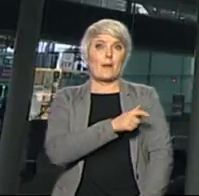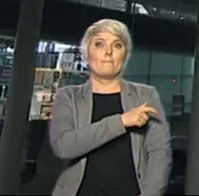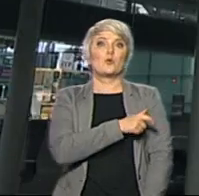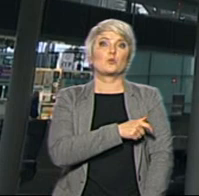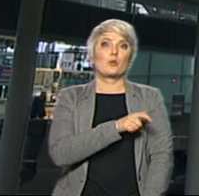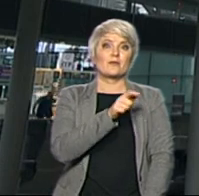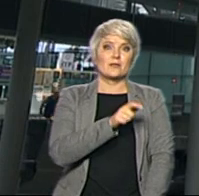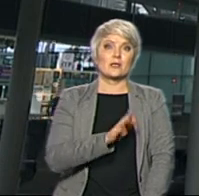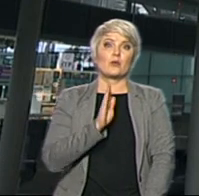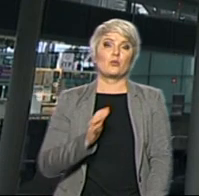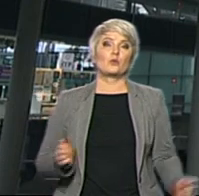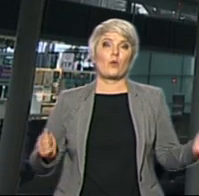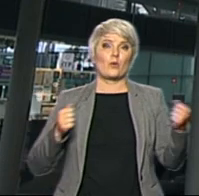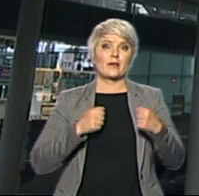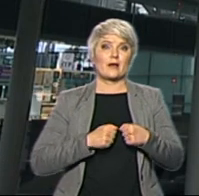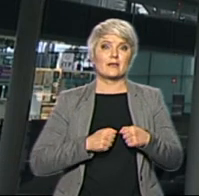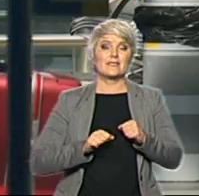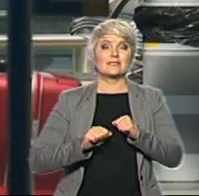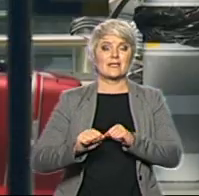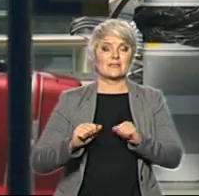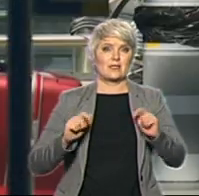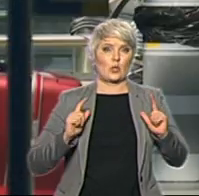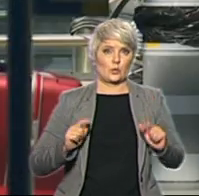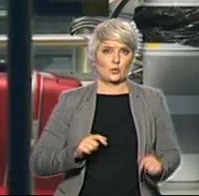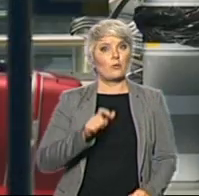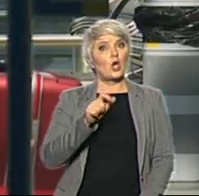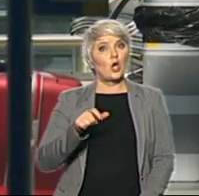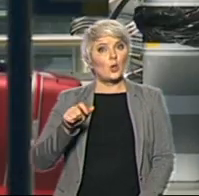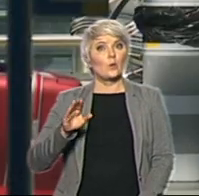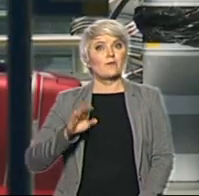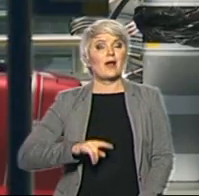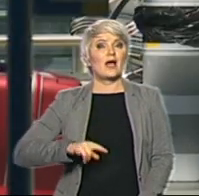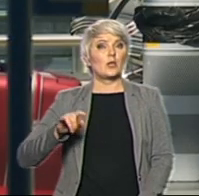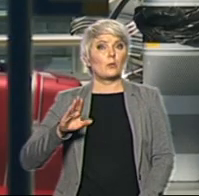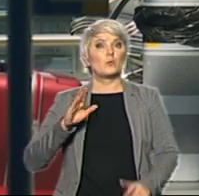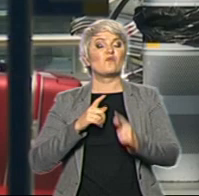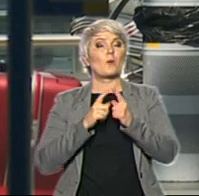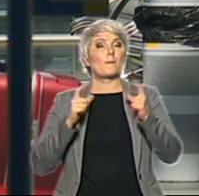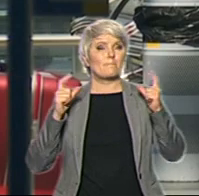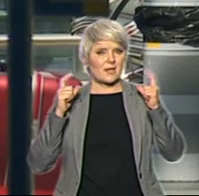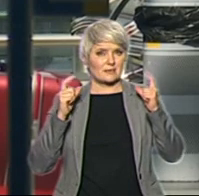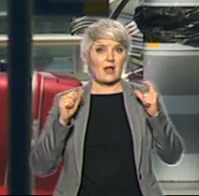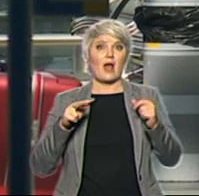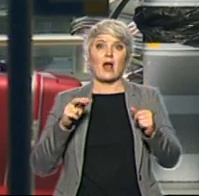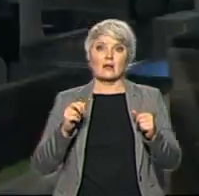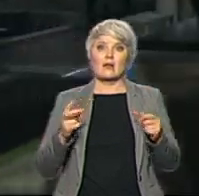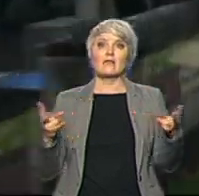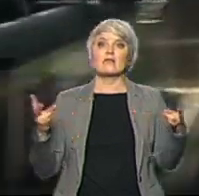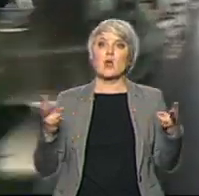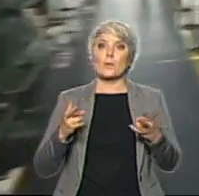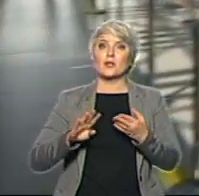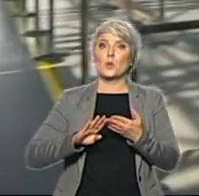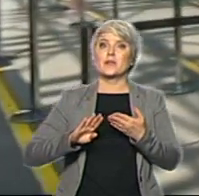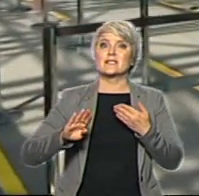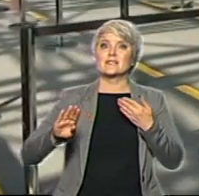кореспондентів Суспільного, люди в аеропорту в масках, а от необхідної дистанції в 1,5 метри біля стійок реєстрації і здачі багажу